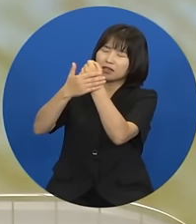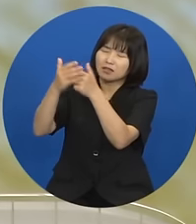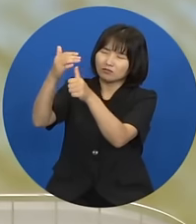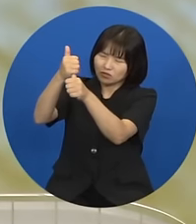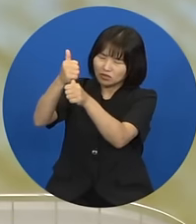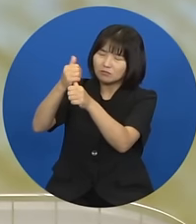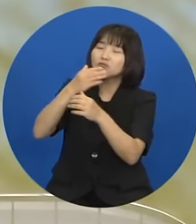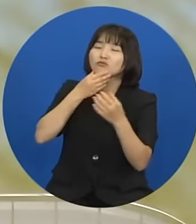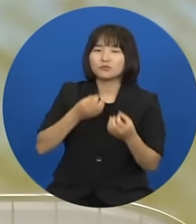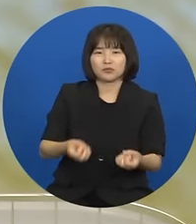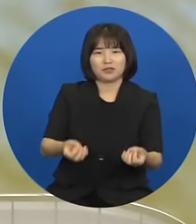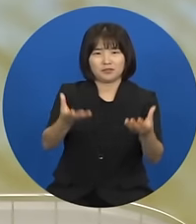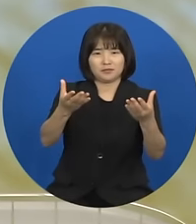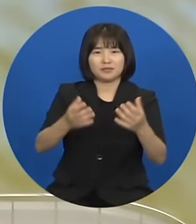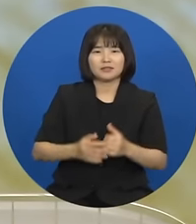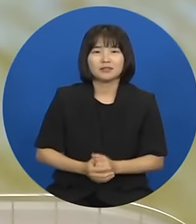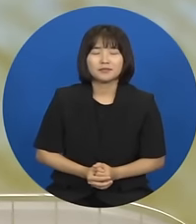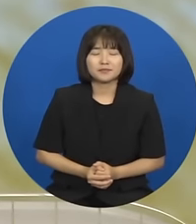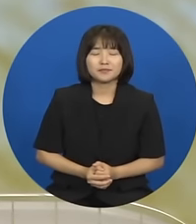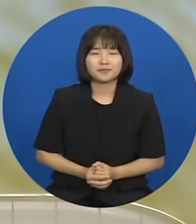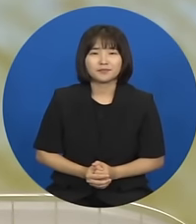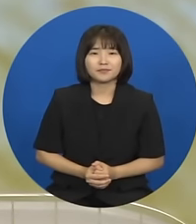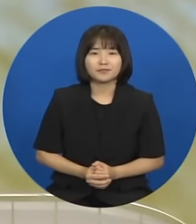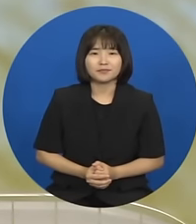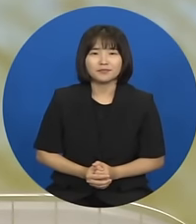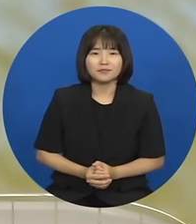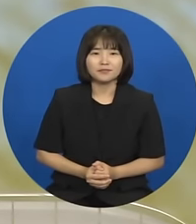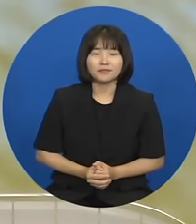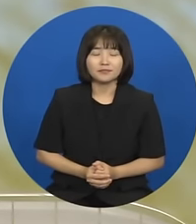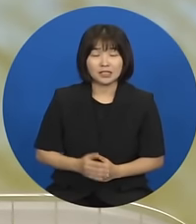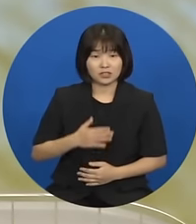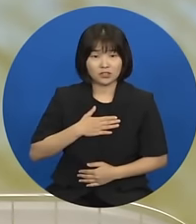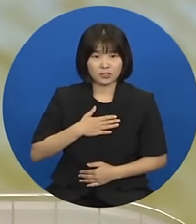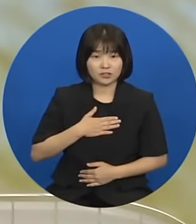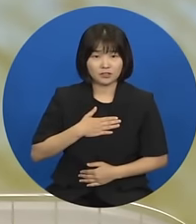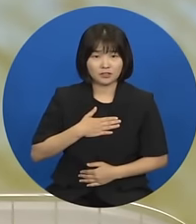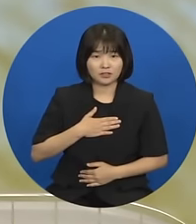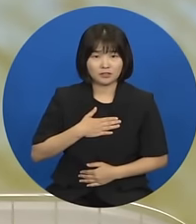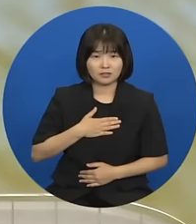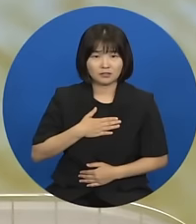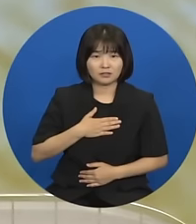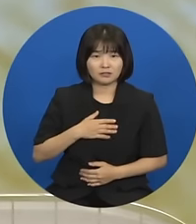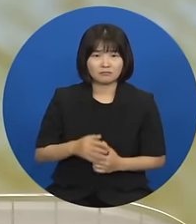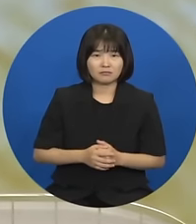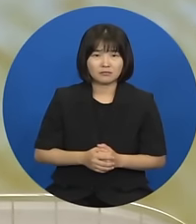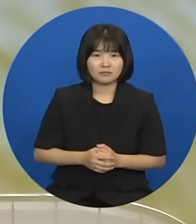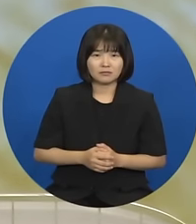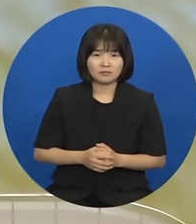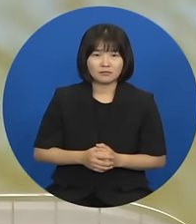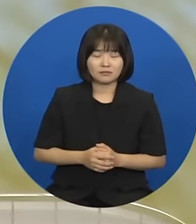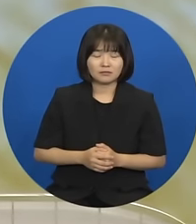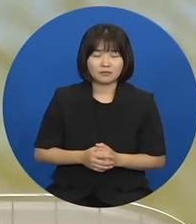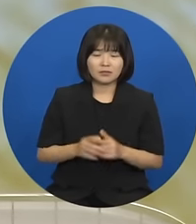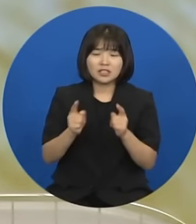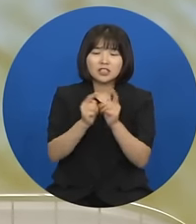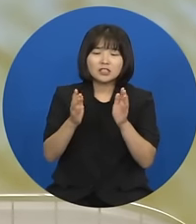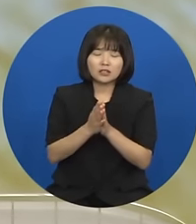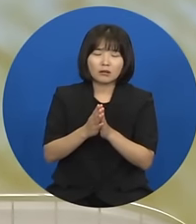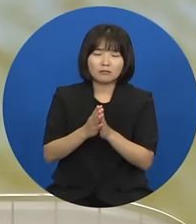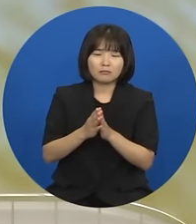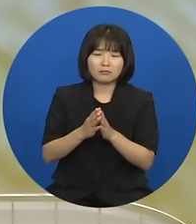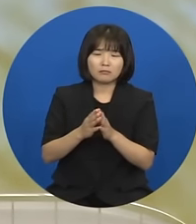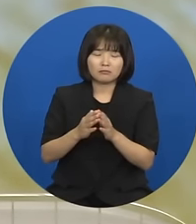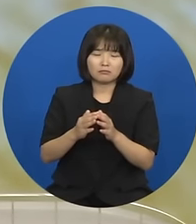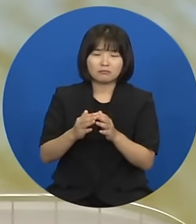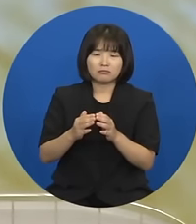축복합니다. 자, 그런데 저는 어쨌든 사고의 당사자는 아니잖아요.